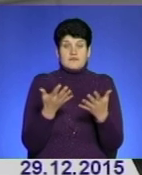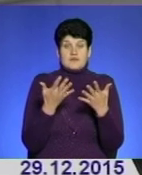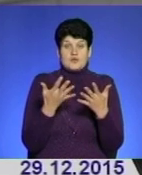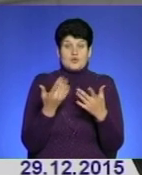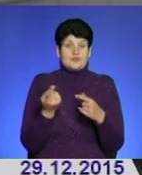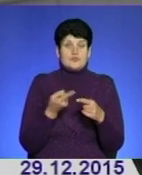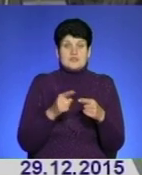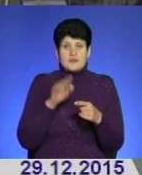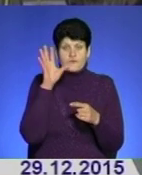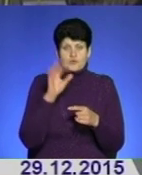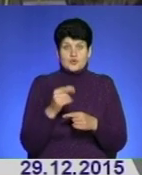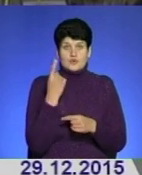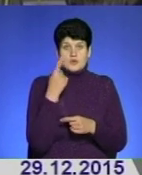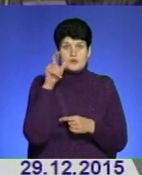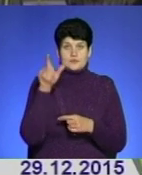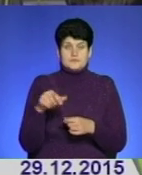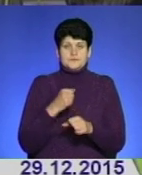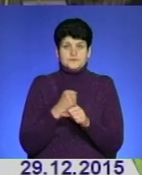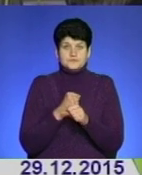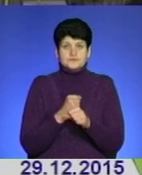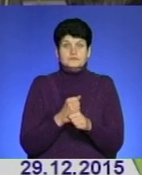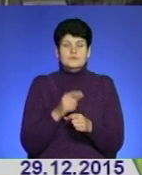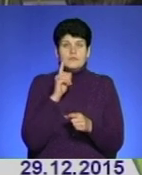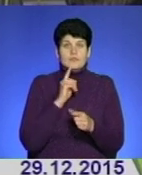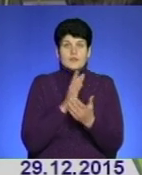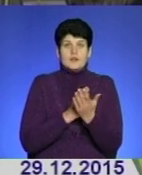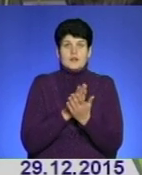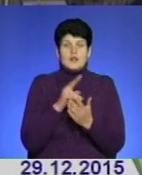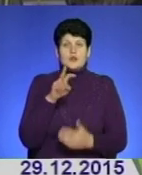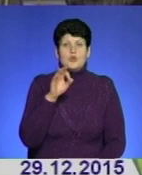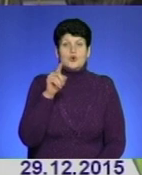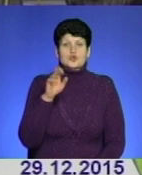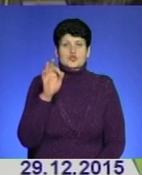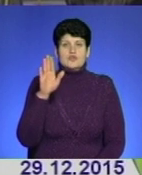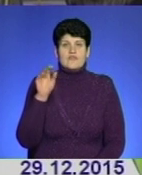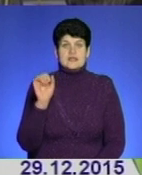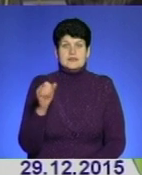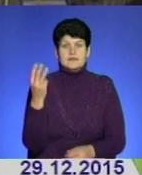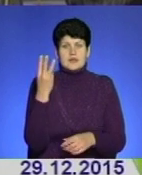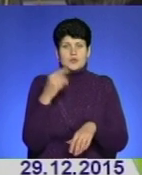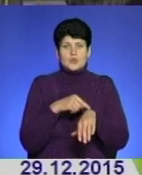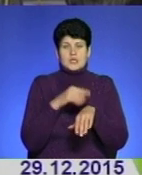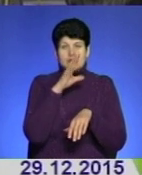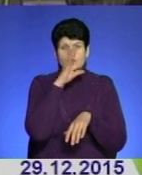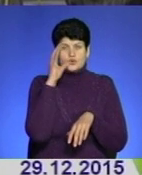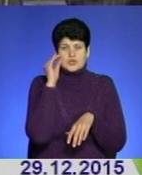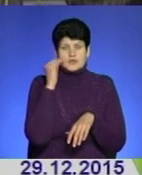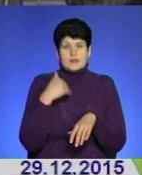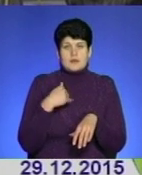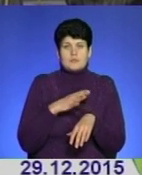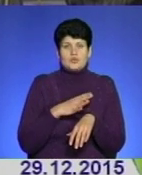справа одних рук. Під час несення служби в місті Тернополі по вулиці Лозовецька біля 3-ї години ночі нами було